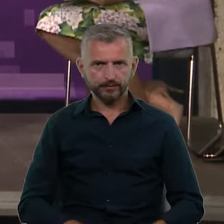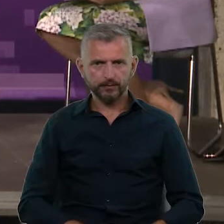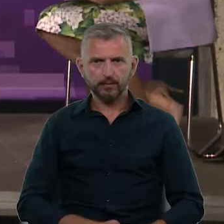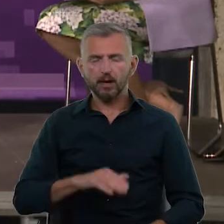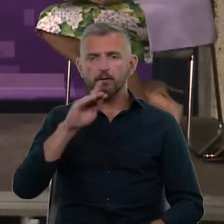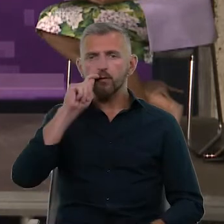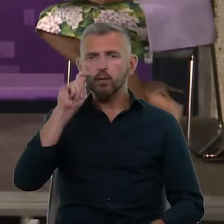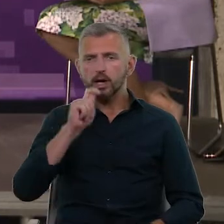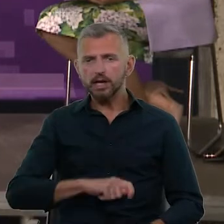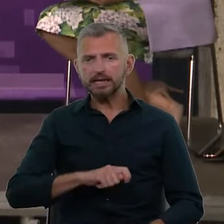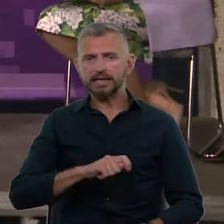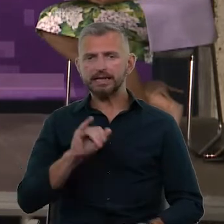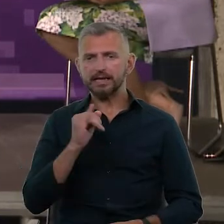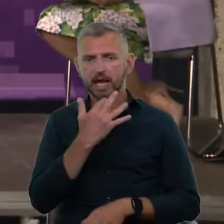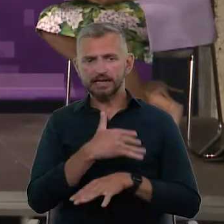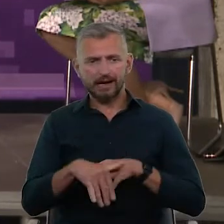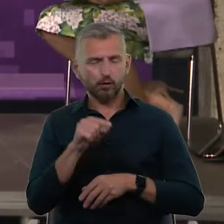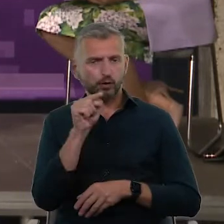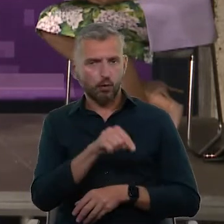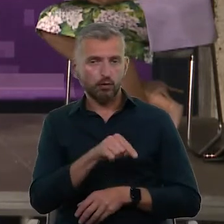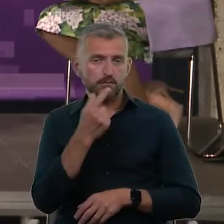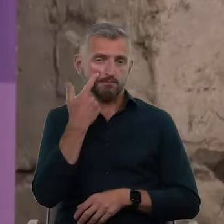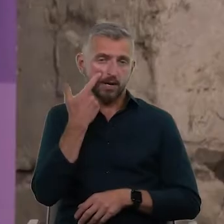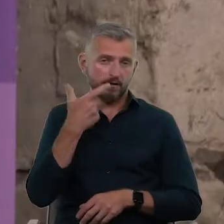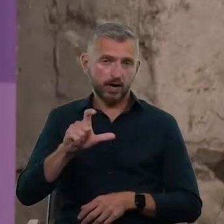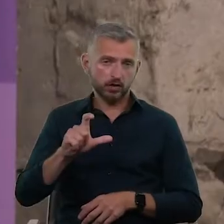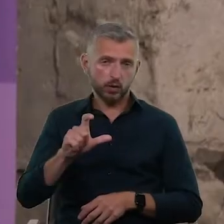В Україні і за кордоном переважна